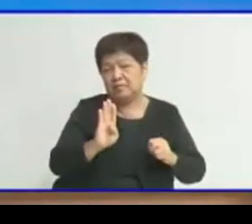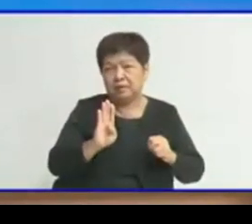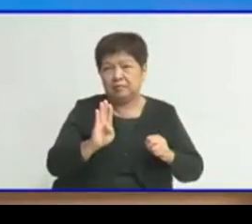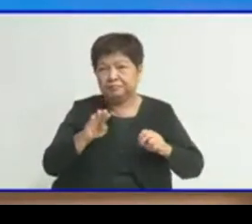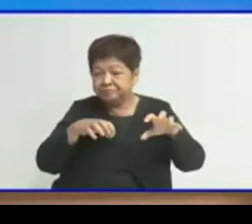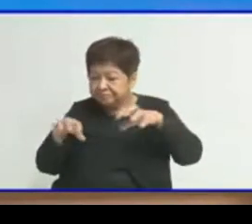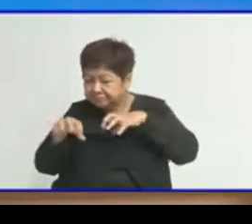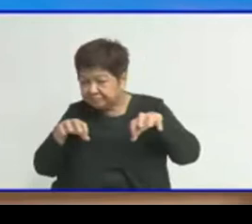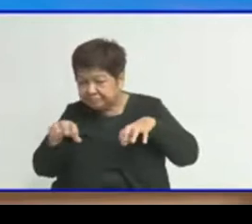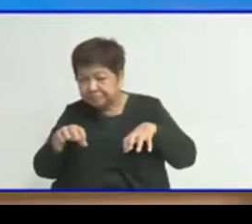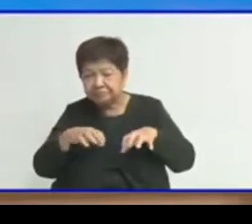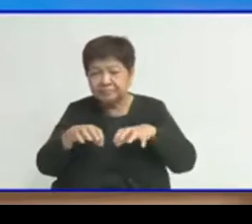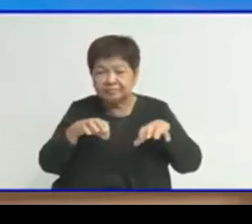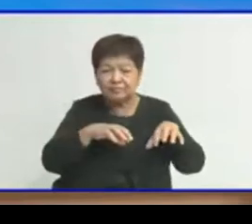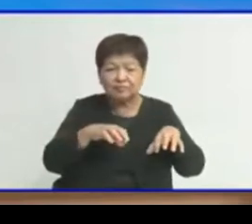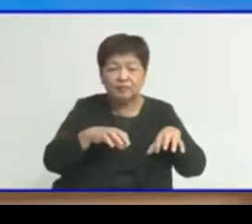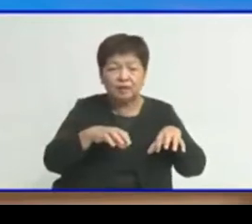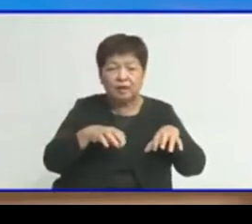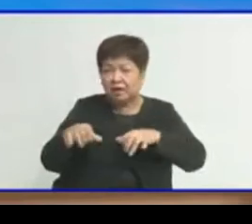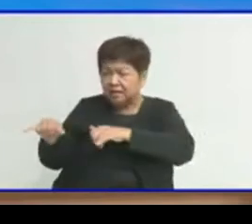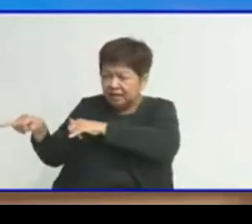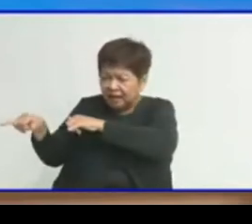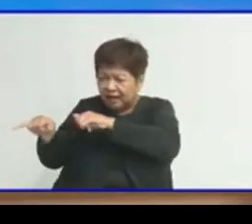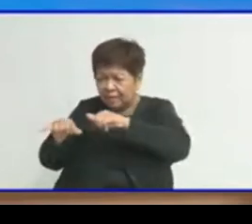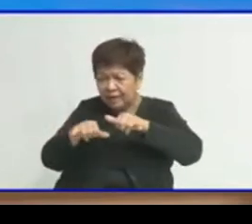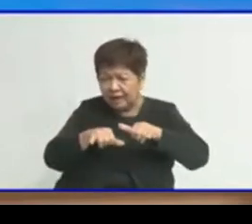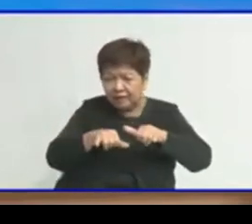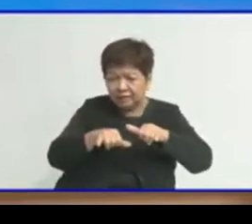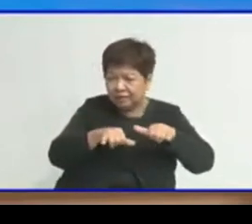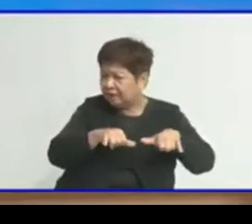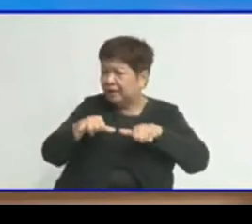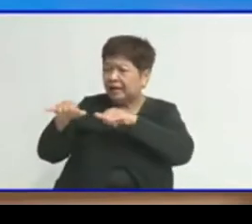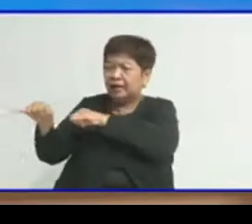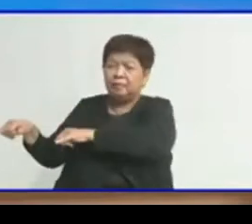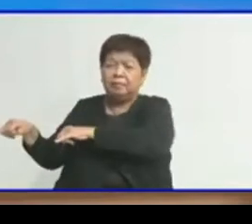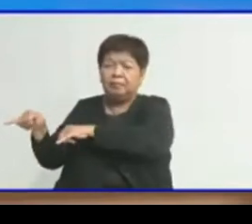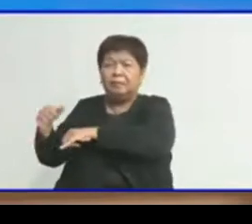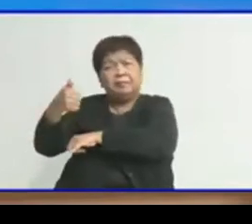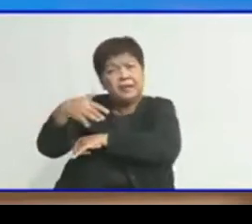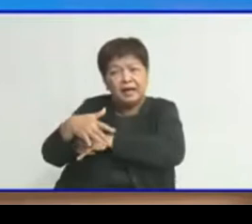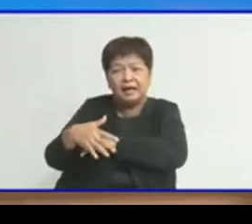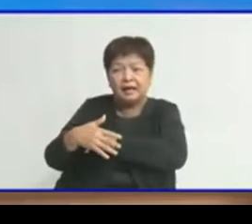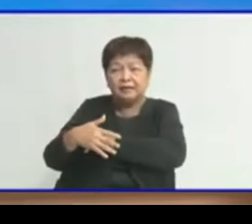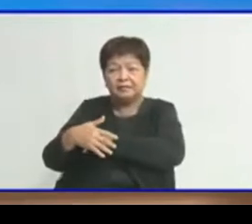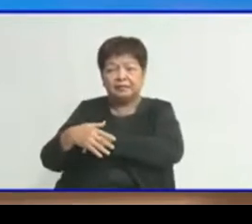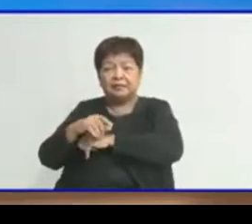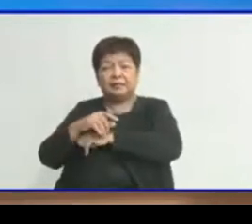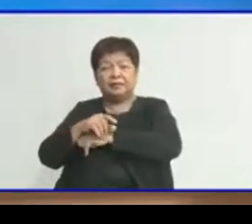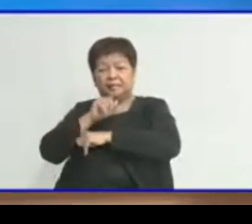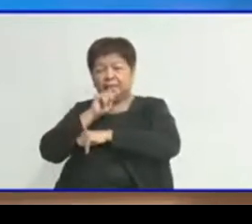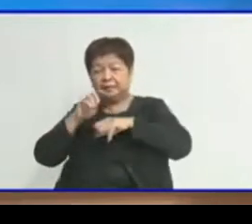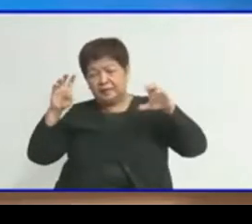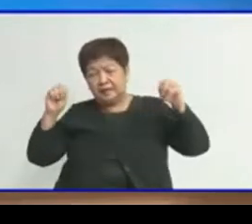ดินทางกลับประเทศเป็นผู้นำได้ในปี2562ซึ่งผ่านมติครม.ฉบับที่24ธันวาคม62น